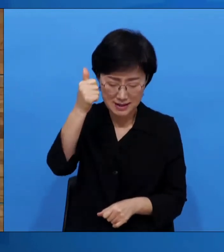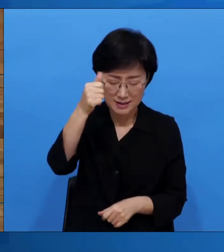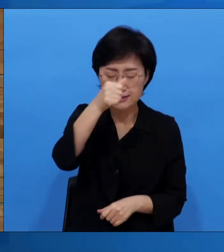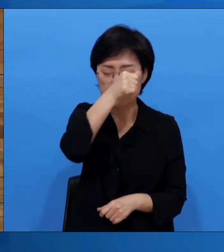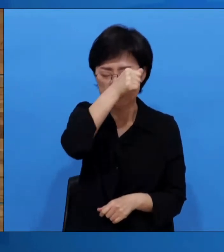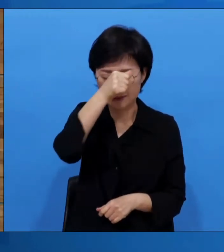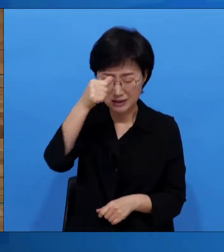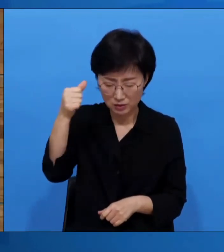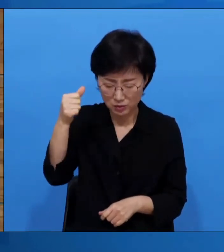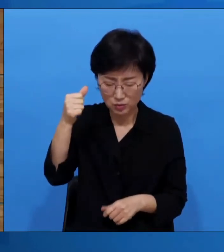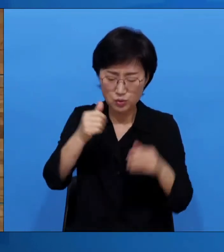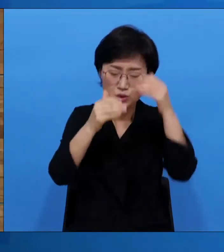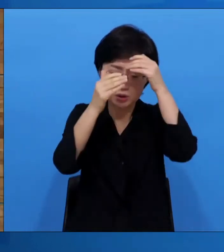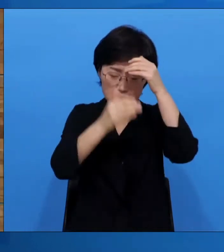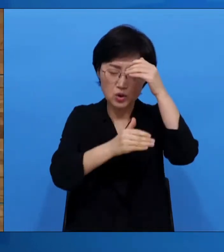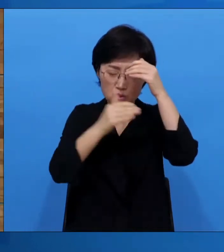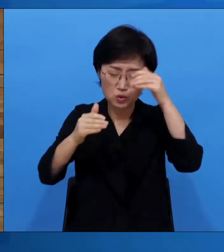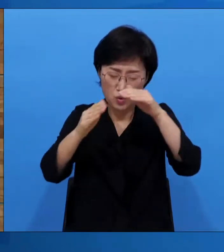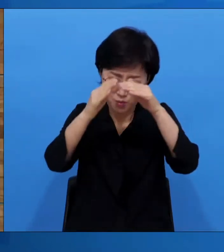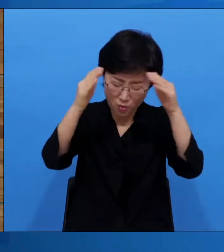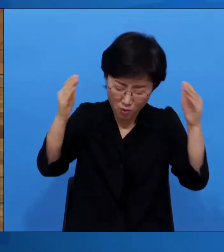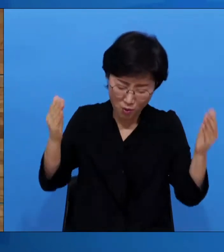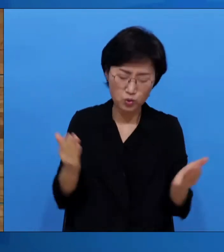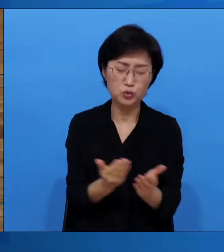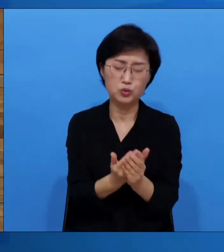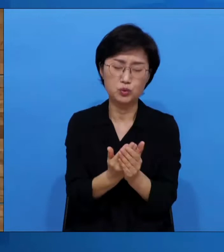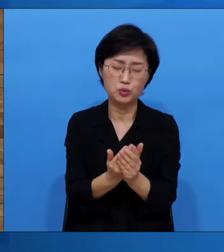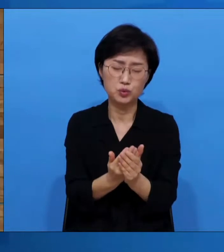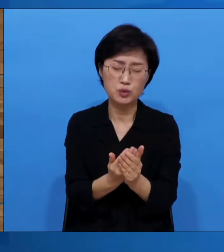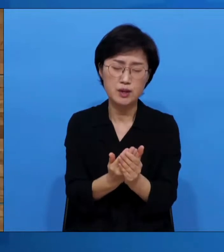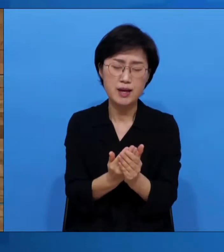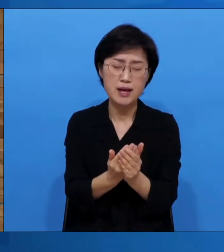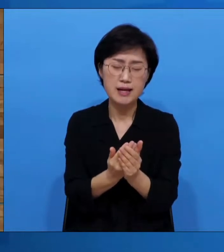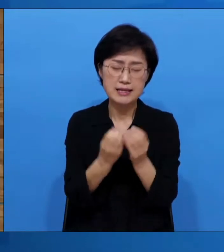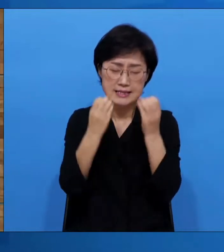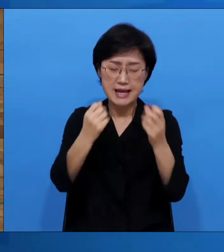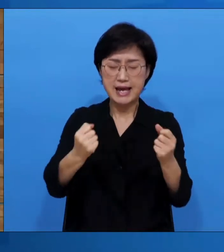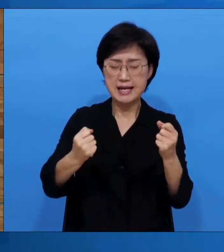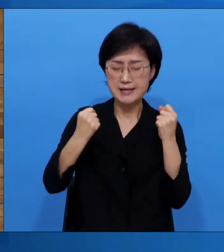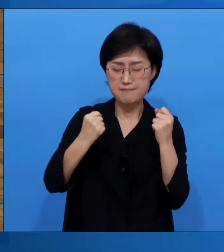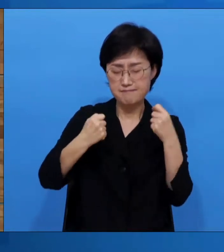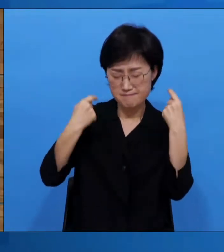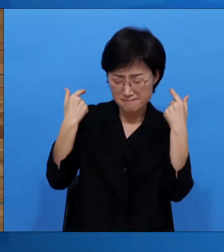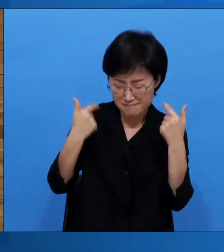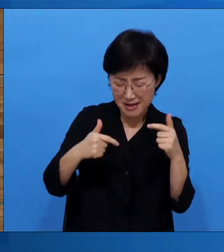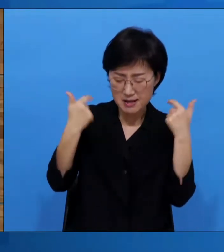모든 성도님들이 날마다 새 힘을 더하여 주시옵소서. Grant all the pastors,